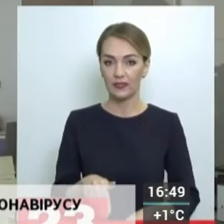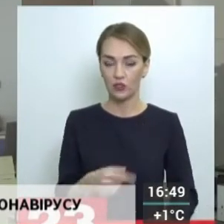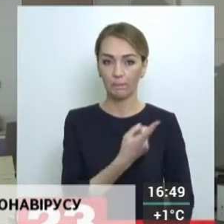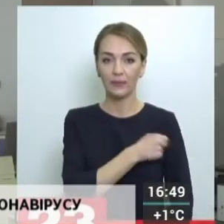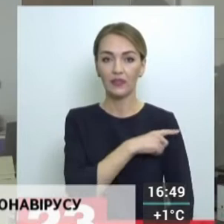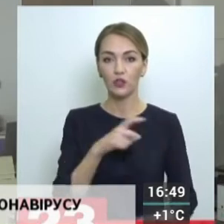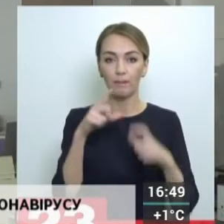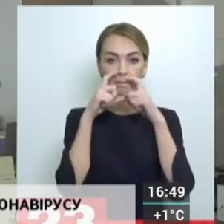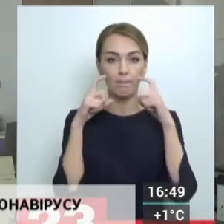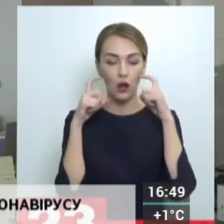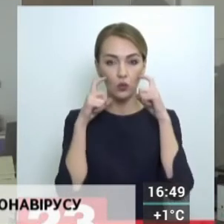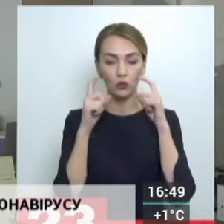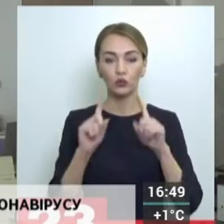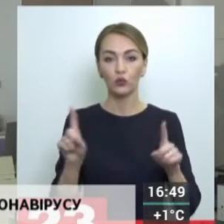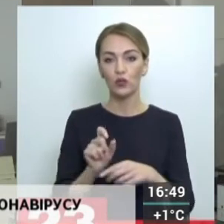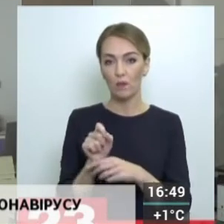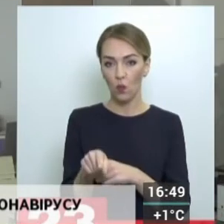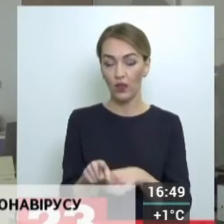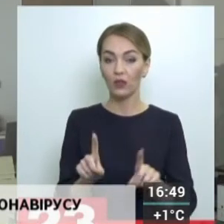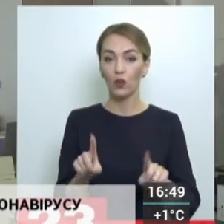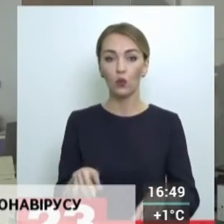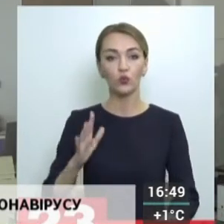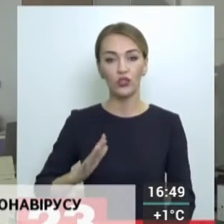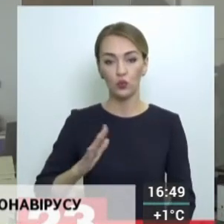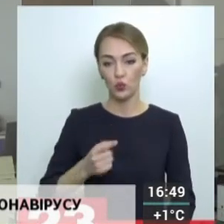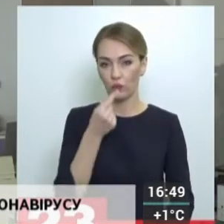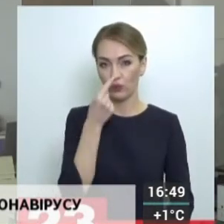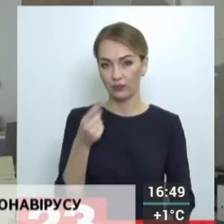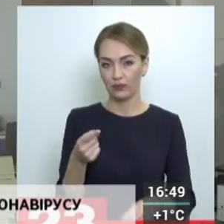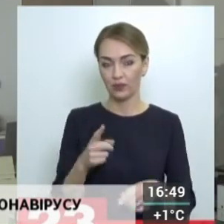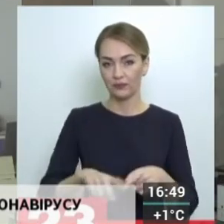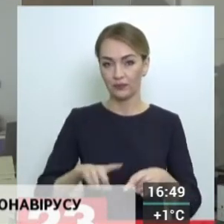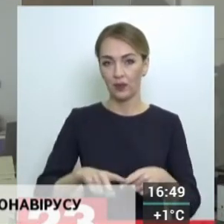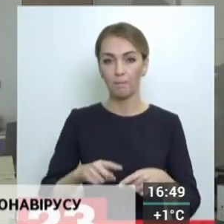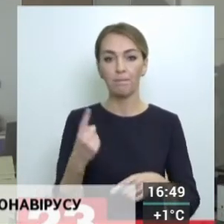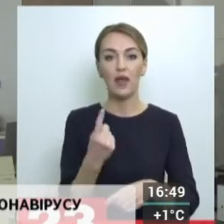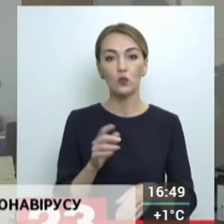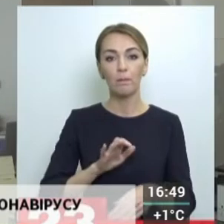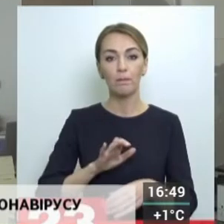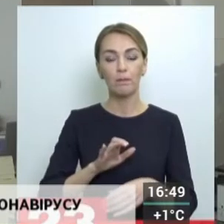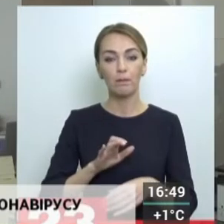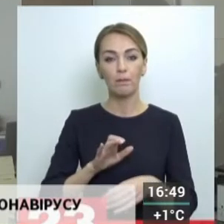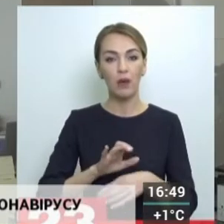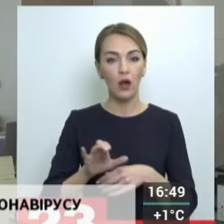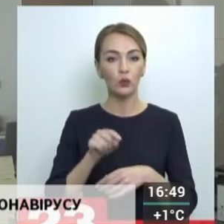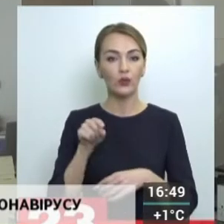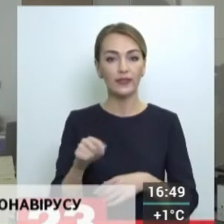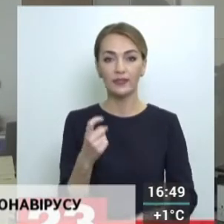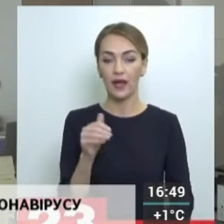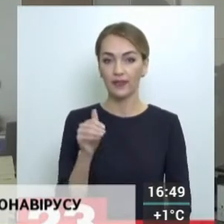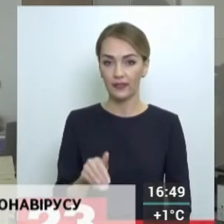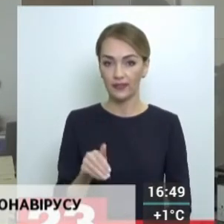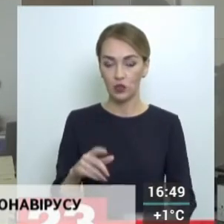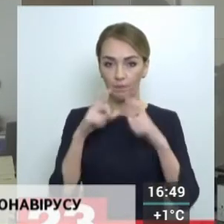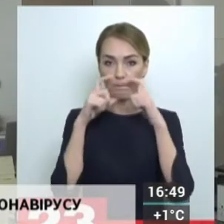медичних масок, що замовила, а також очікуємо днями першу партію з тих 100 тисяч